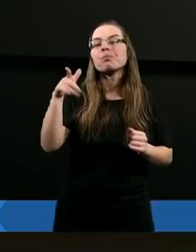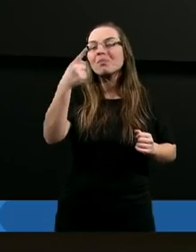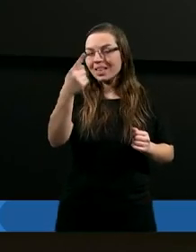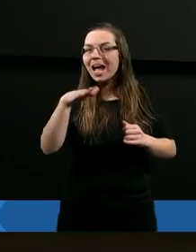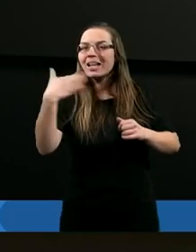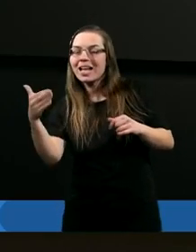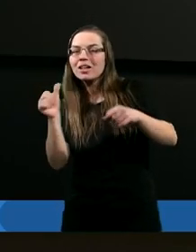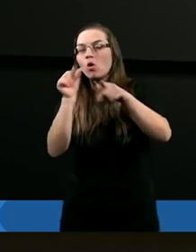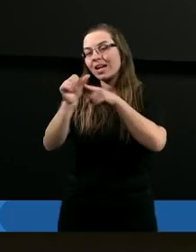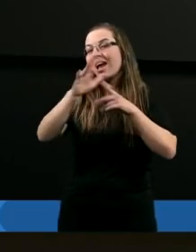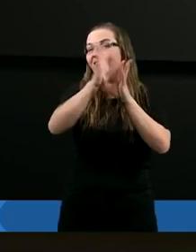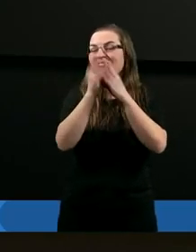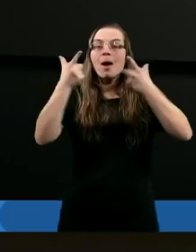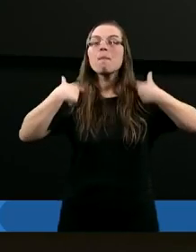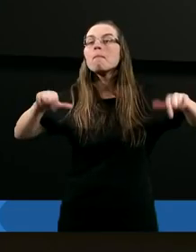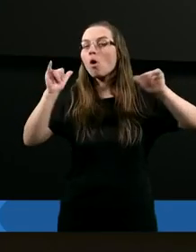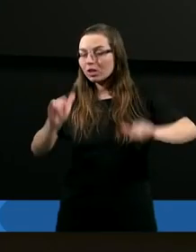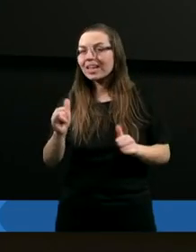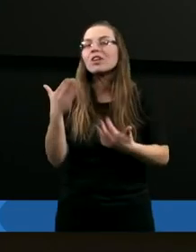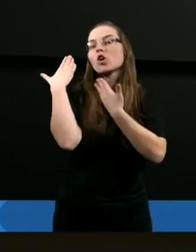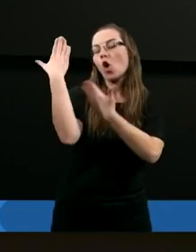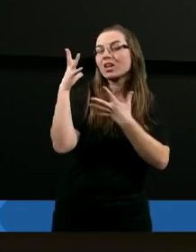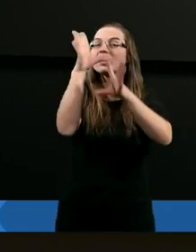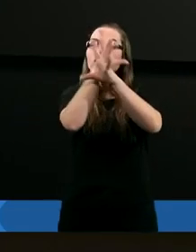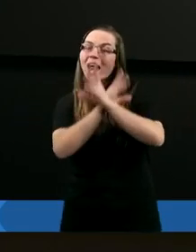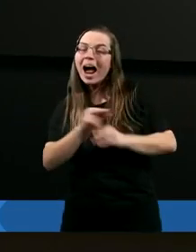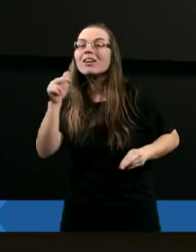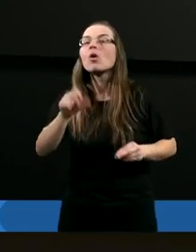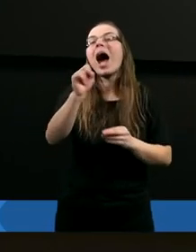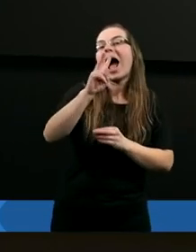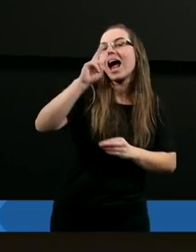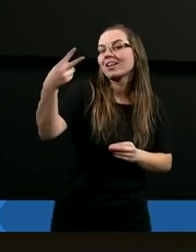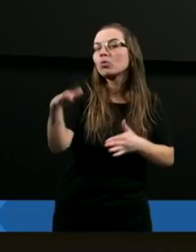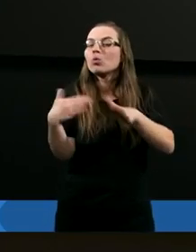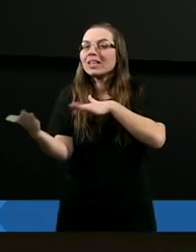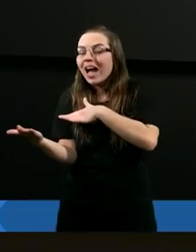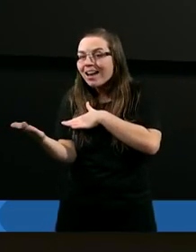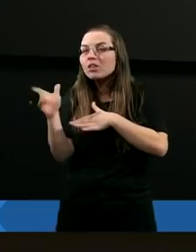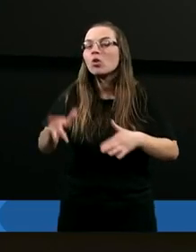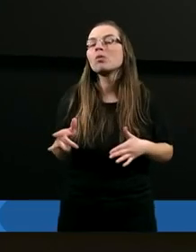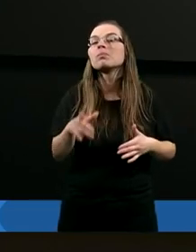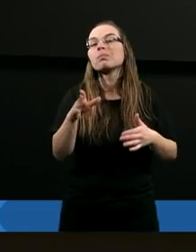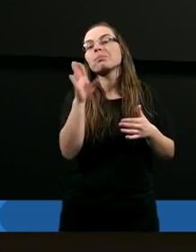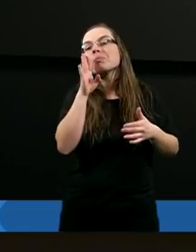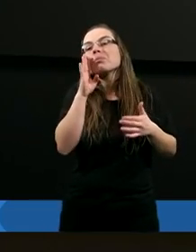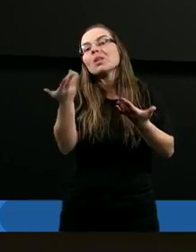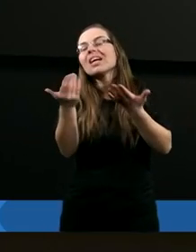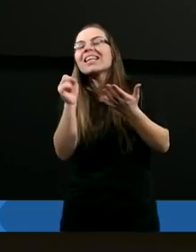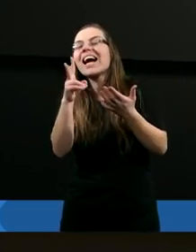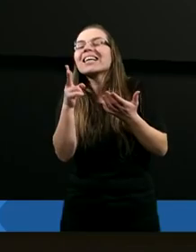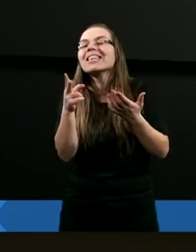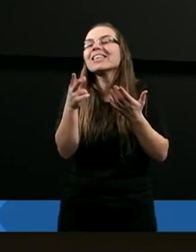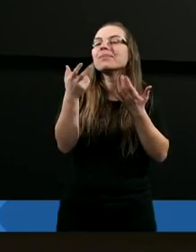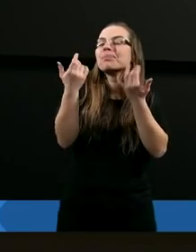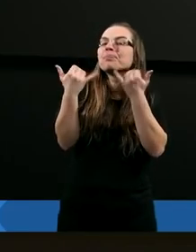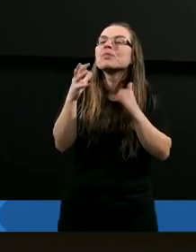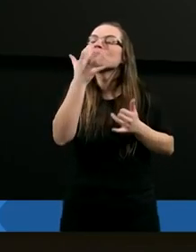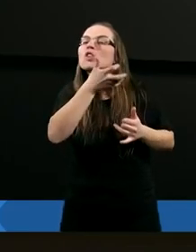strony jest wszechpotężny i godzien szacunku, a z drugiej strony chce naszej przyjaźni, chce po prostu takich